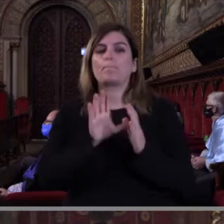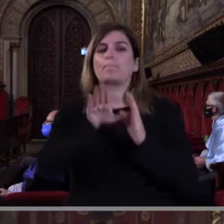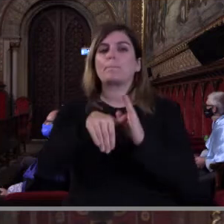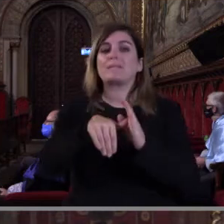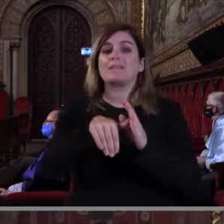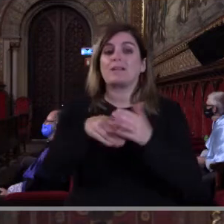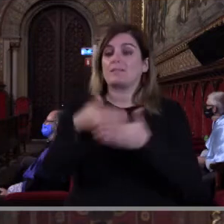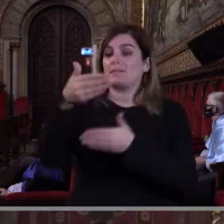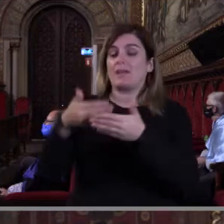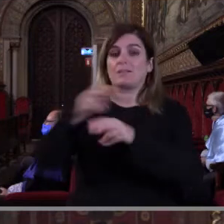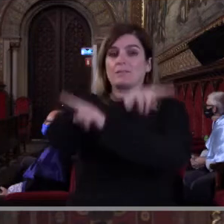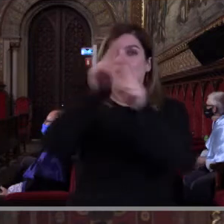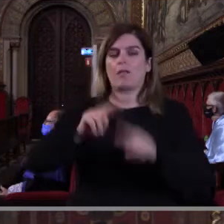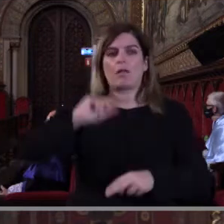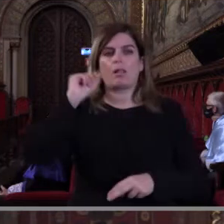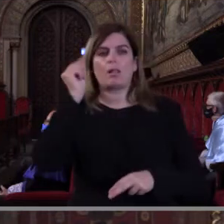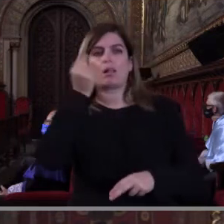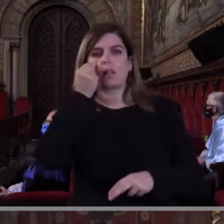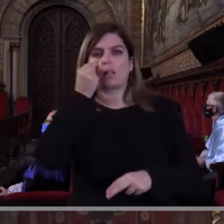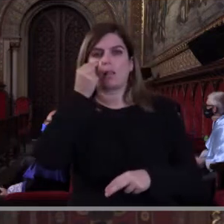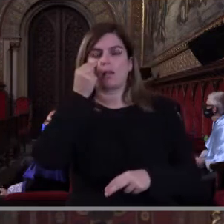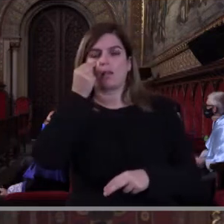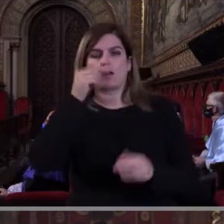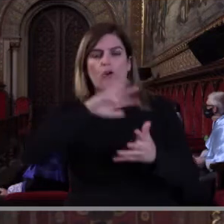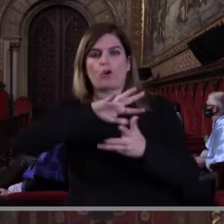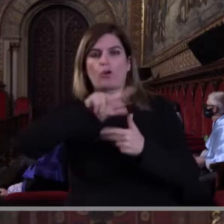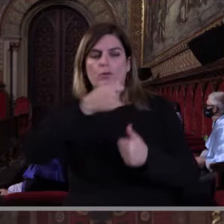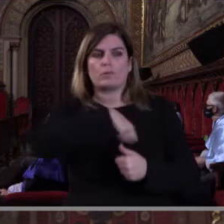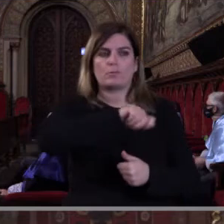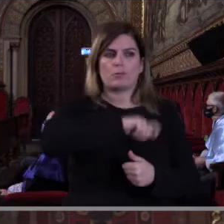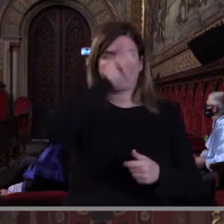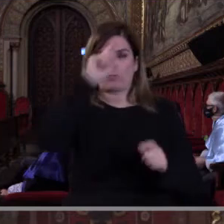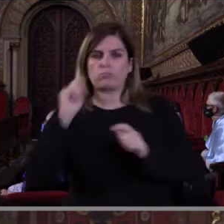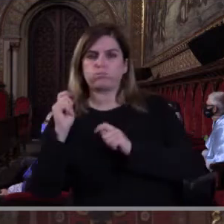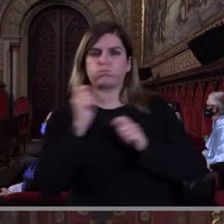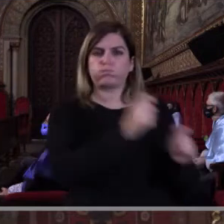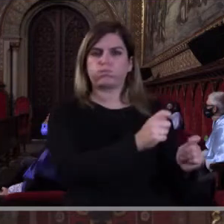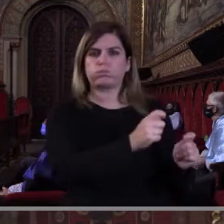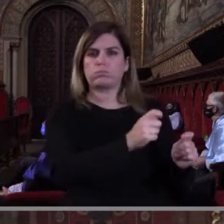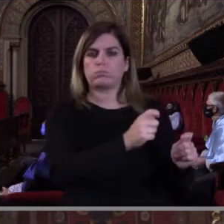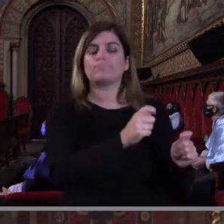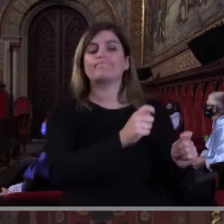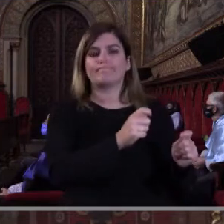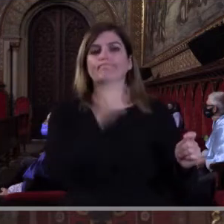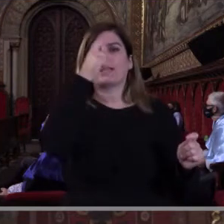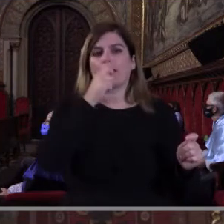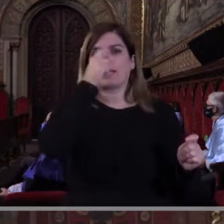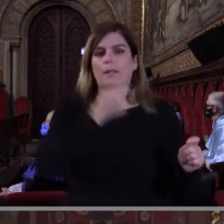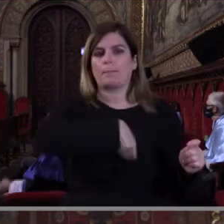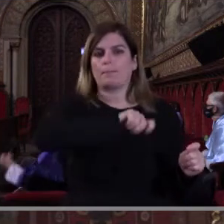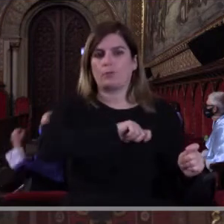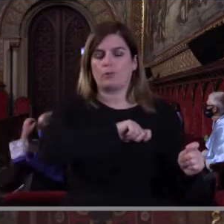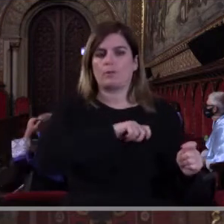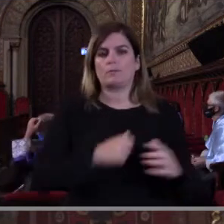premsa internacional es va fer ressò d'aquesta situació i va donar nom a la malaltia, the Spanish flu, és a dir, la